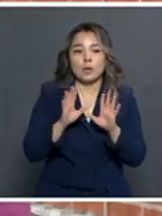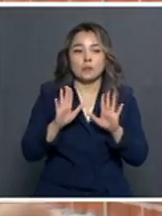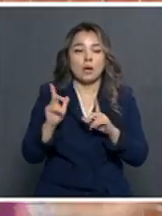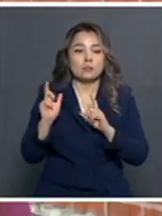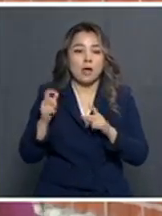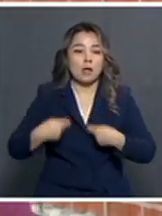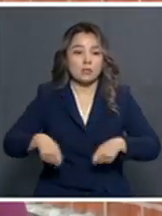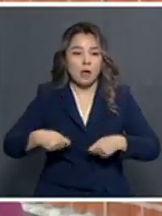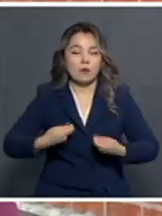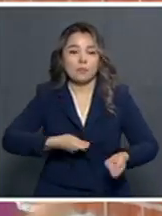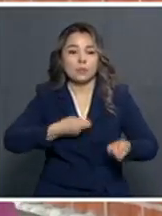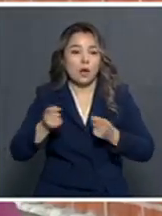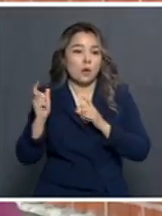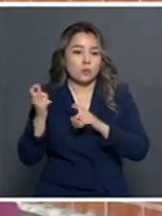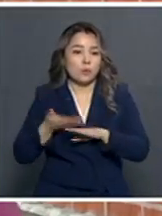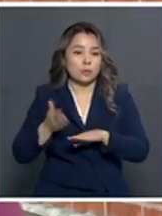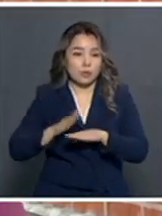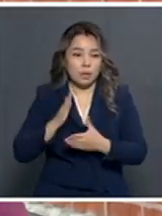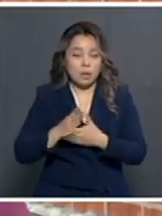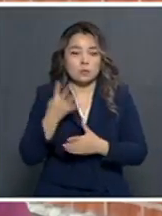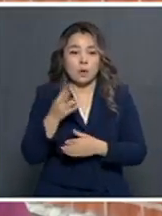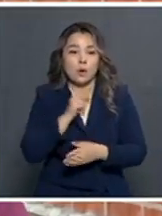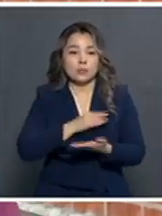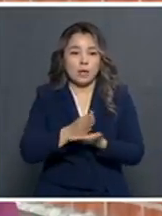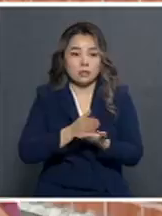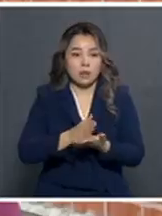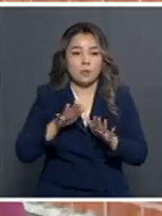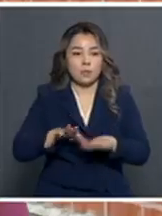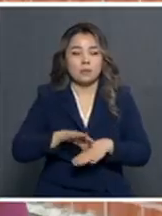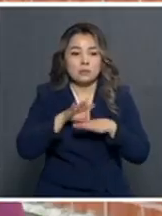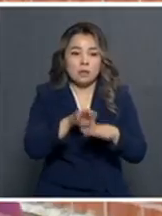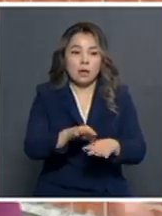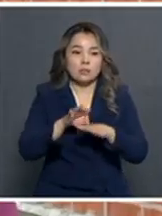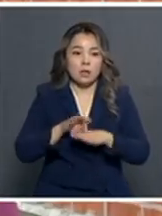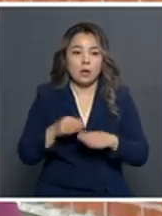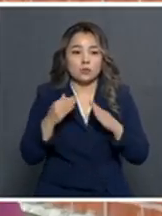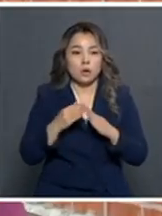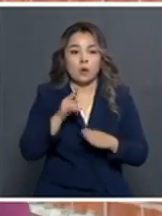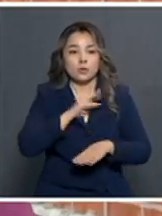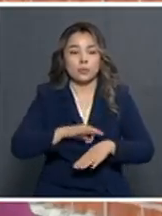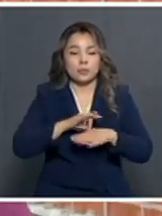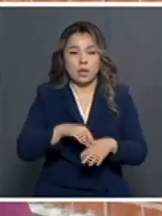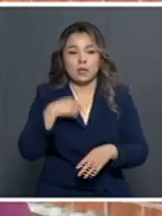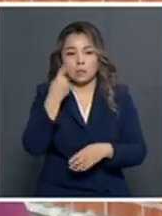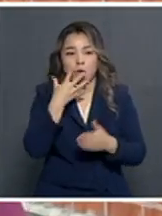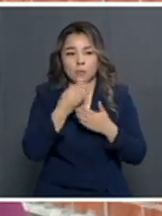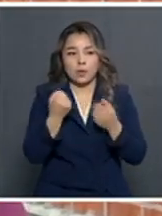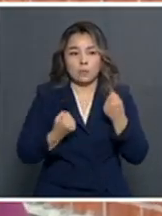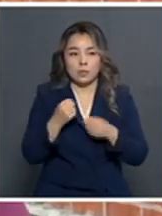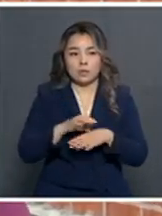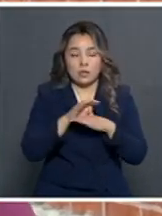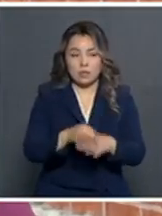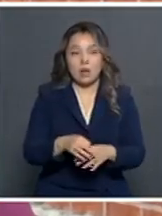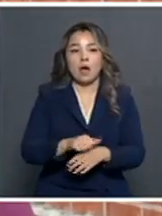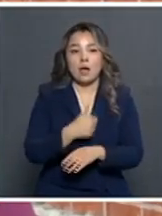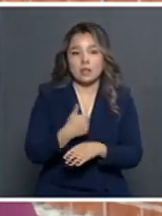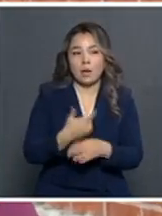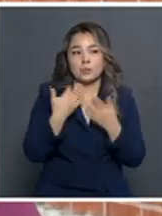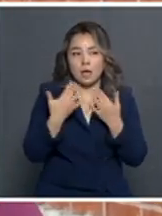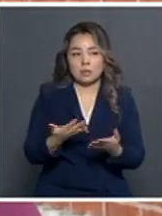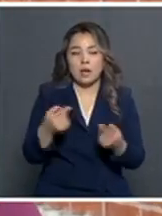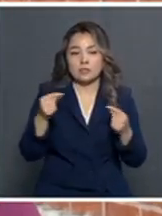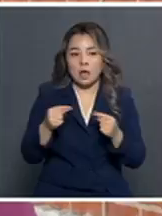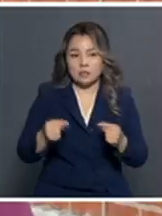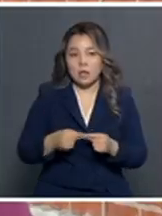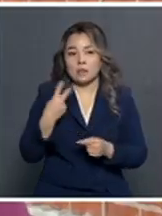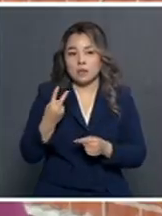тауар тасымалдайтын жүк көліктері, төртеуі қызметкерлерді жұмыс орнына және үйіне жеткізетін жеке көліктер. Әкімдіктің талабына сай, егер